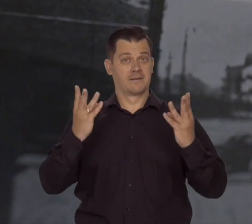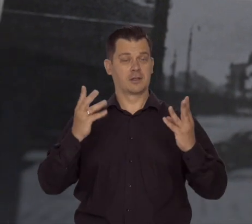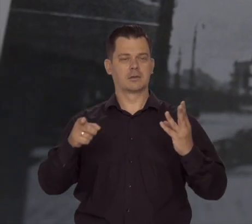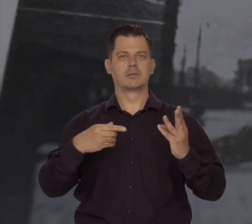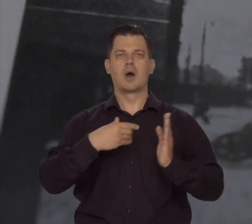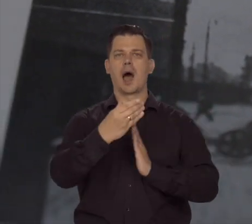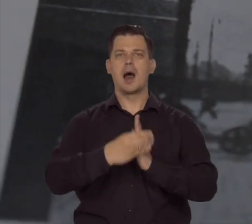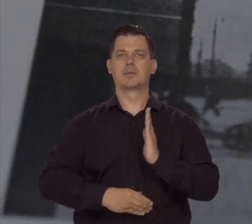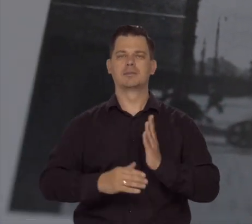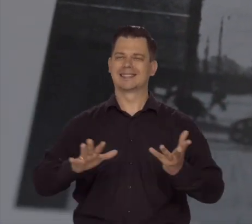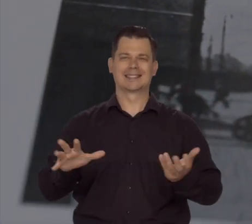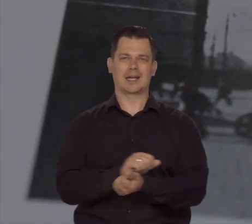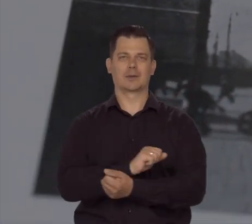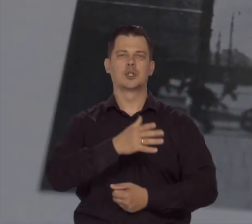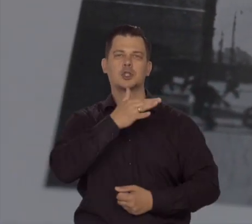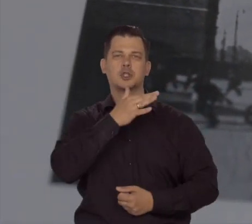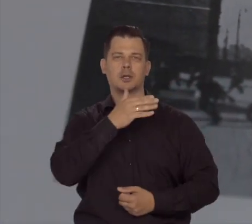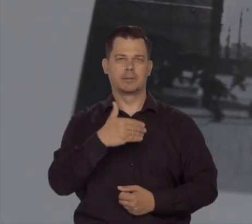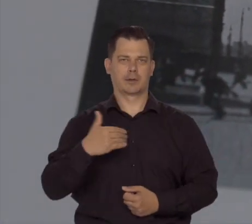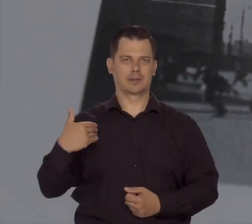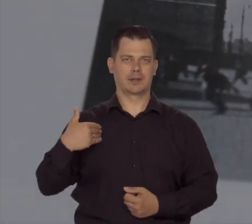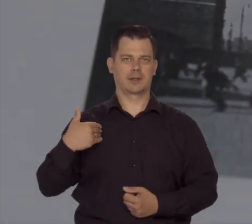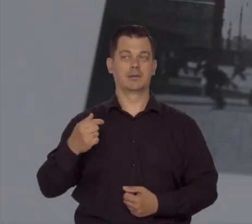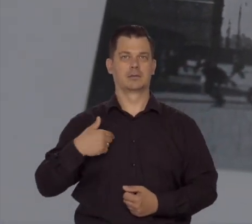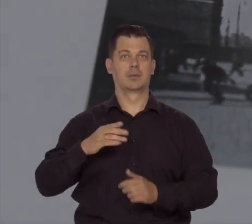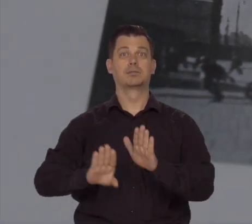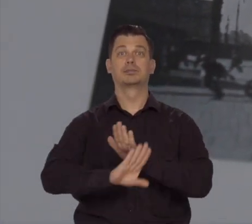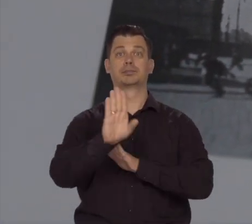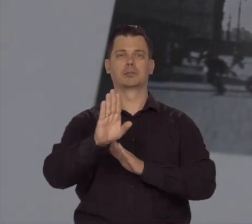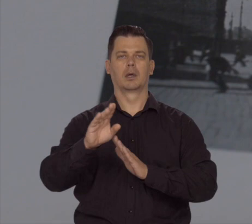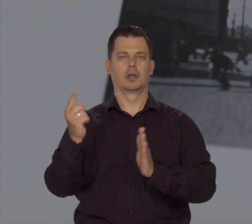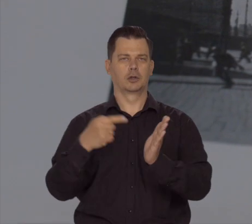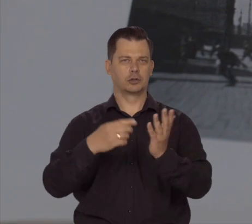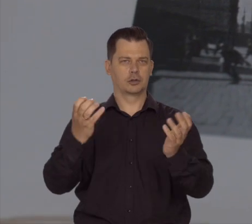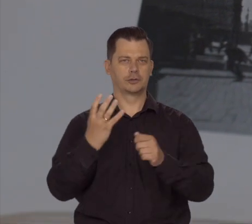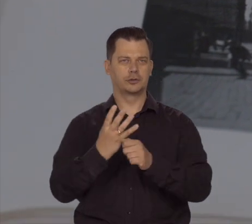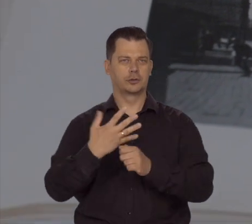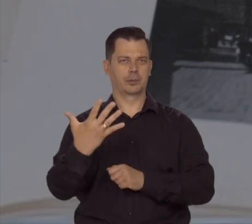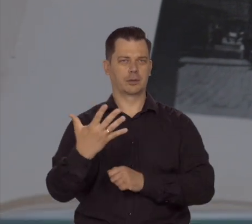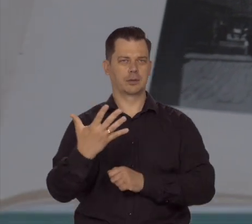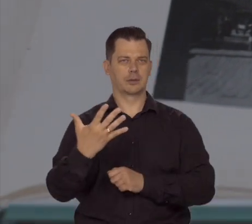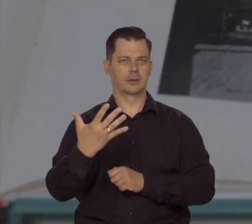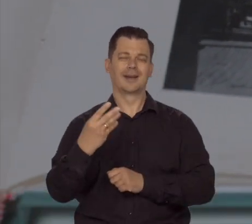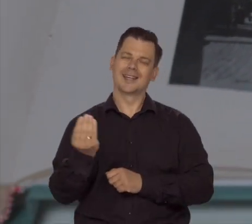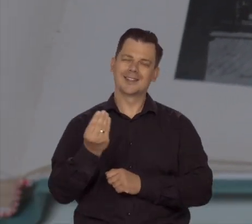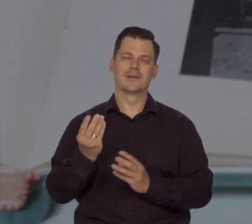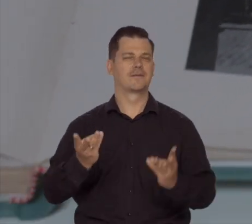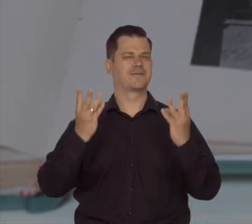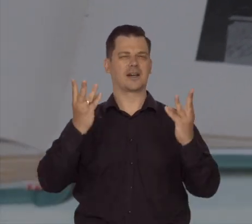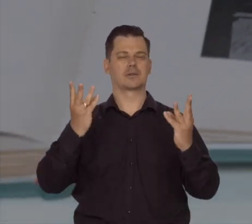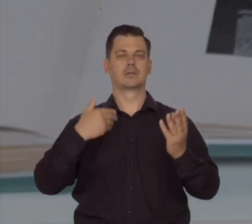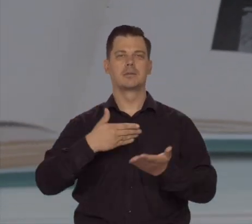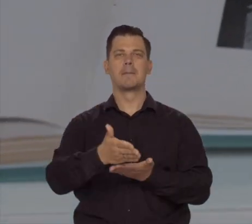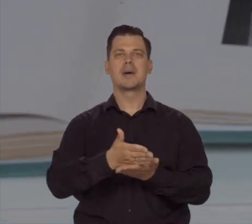jest album Zagłada żydostwa polskiego, który ukazał się już w 1945 roku, ale taką ważniejszą